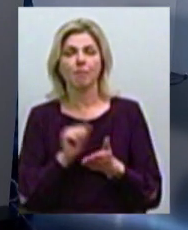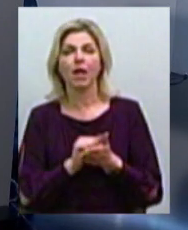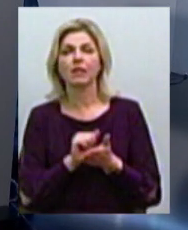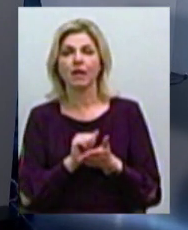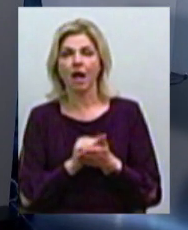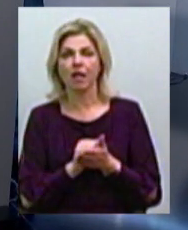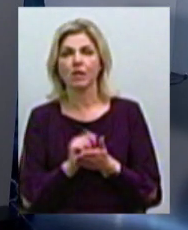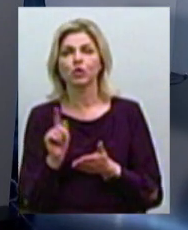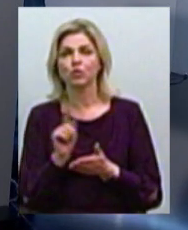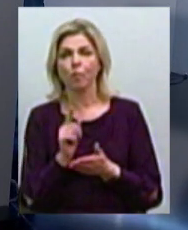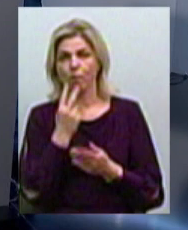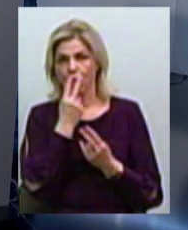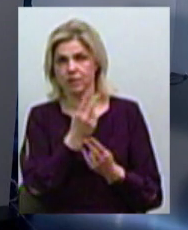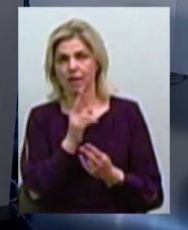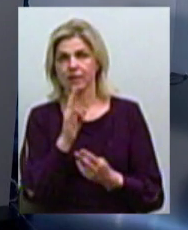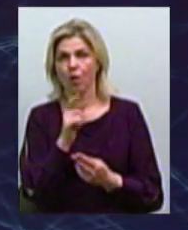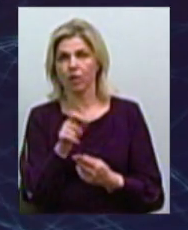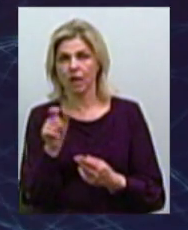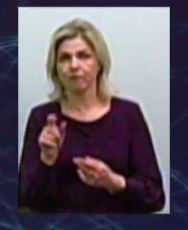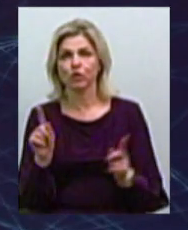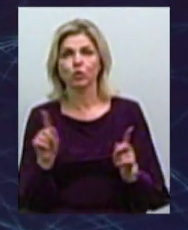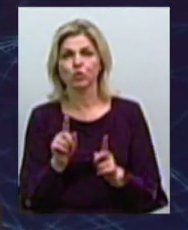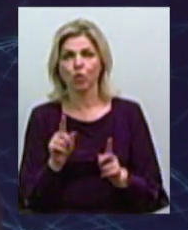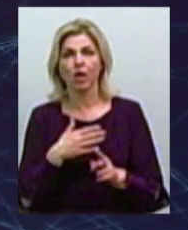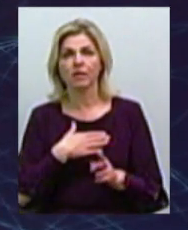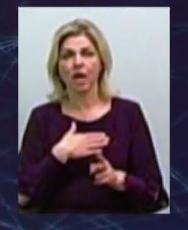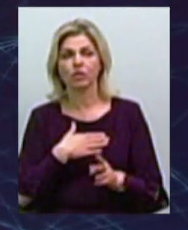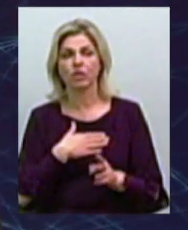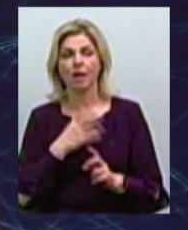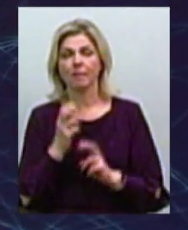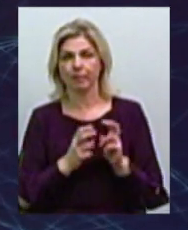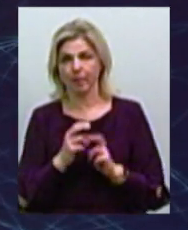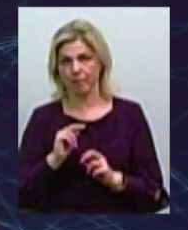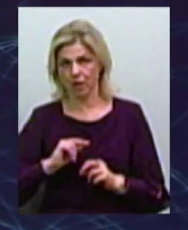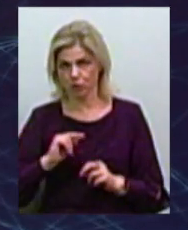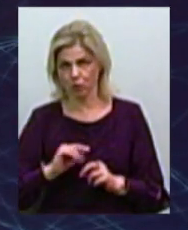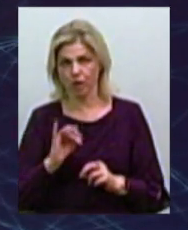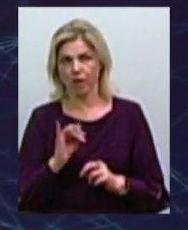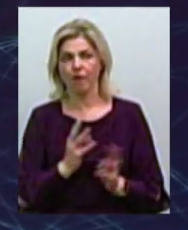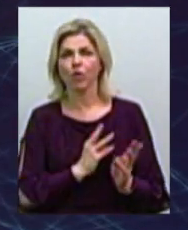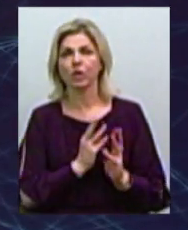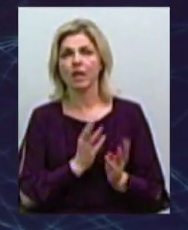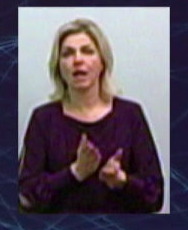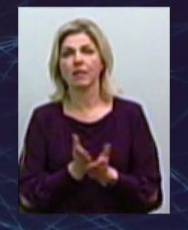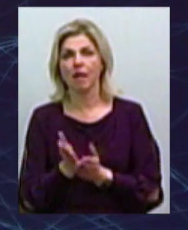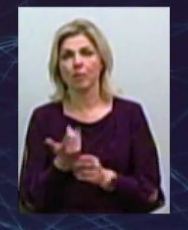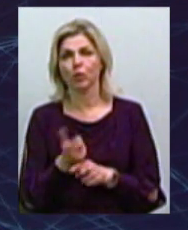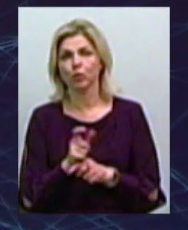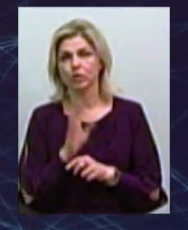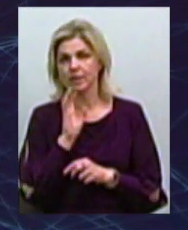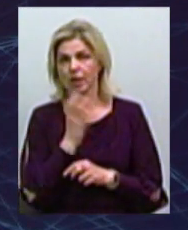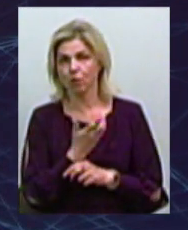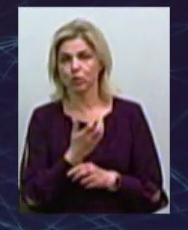матеріал для того, щоб показати миколаївцям, що наше підприємство працює і працює в волонтерському напрямку дуже серйозно.